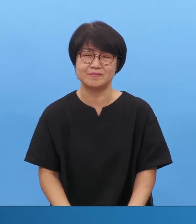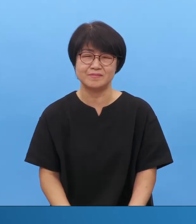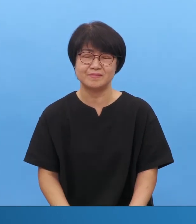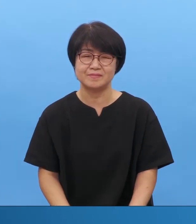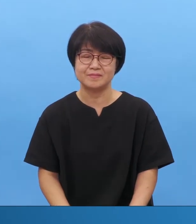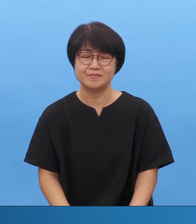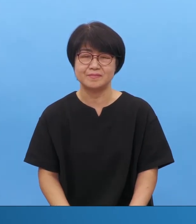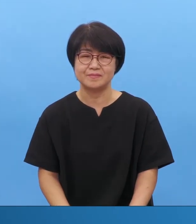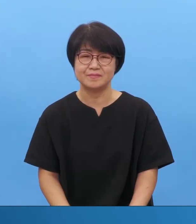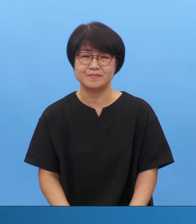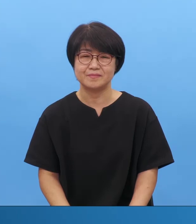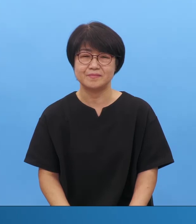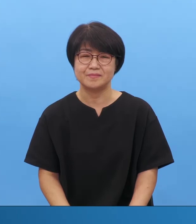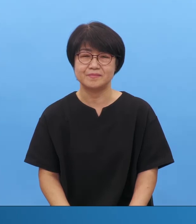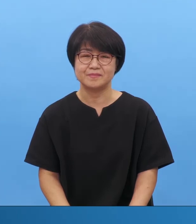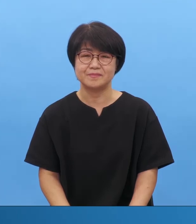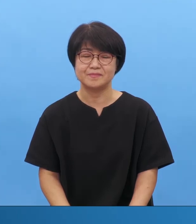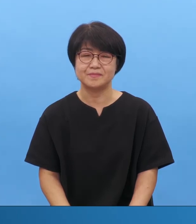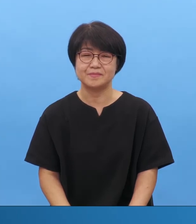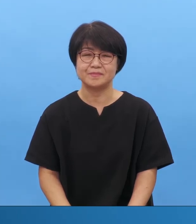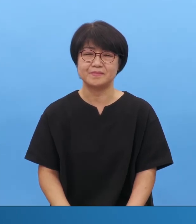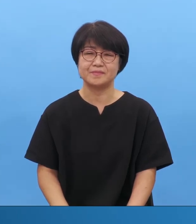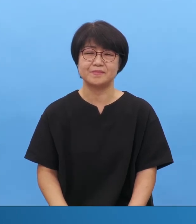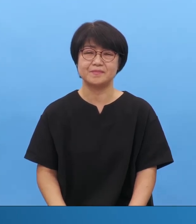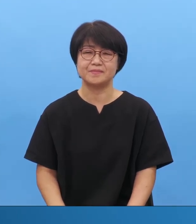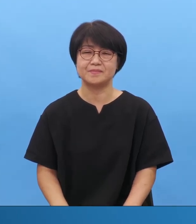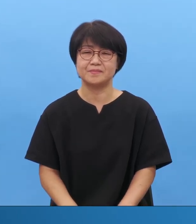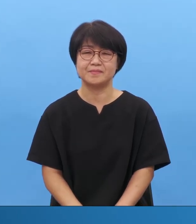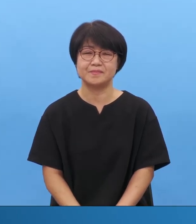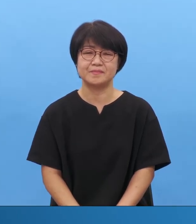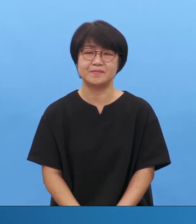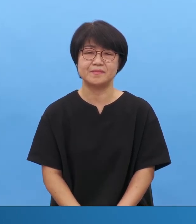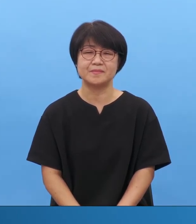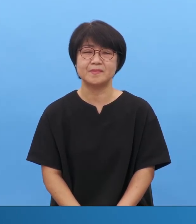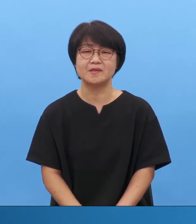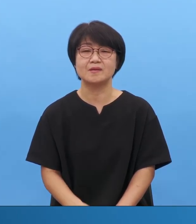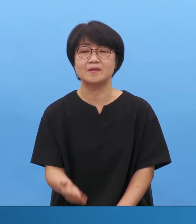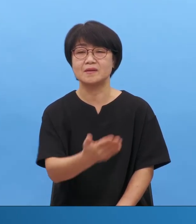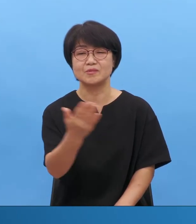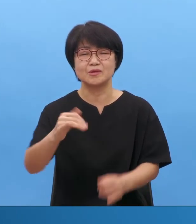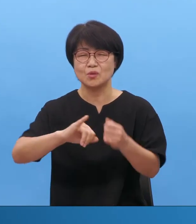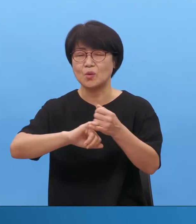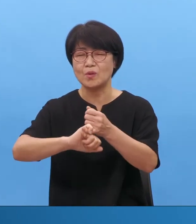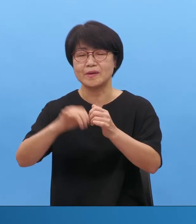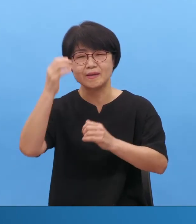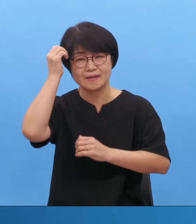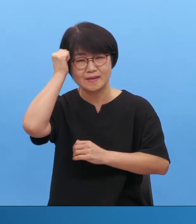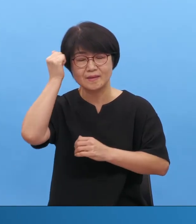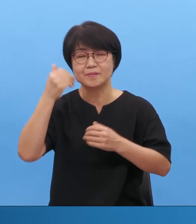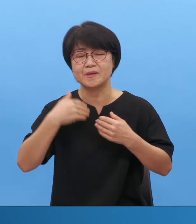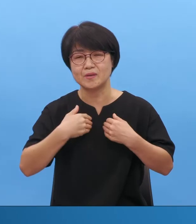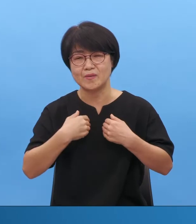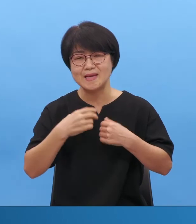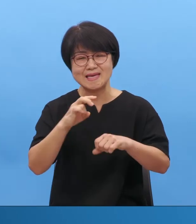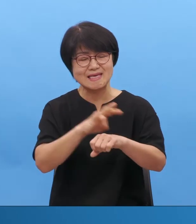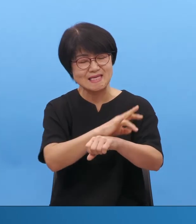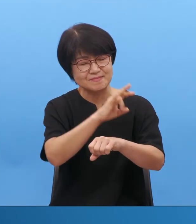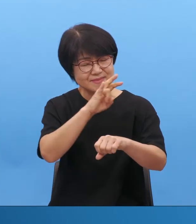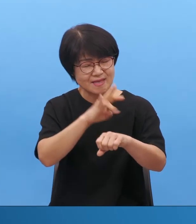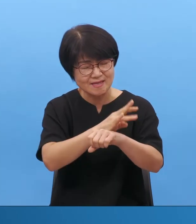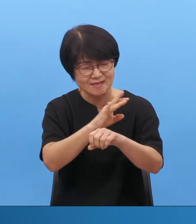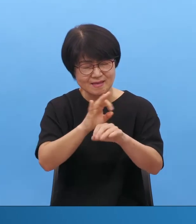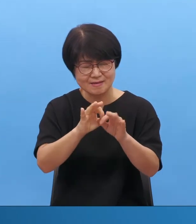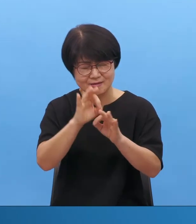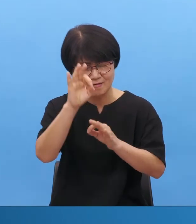then you get sick because it's spring, or you get sick because it's cold winter, or because it's 꼭 fall. 기억해야 됩니다. You have to remember 이런 this. 성전을 만들자. This is the type of church